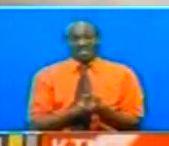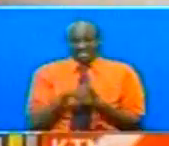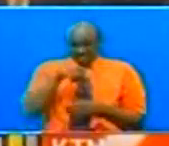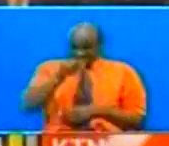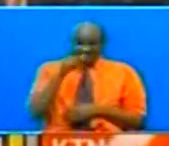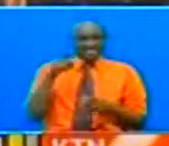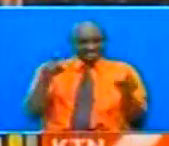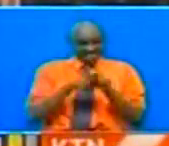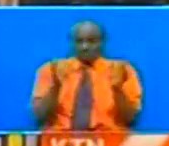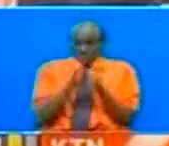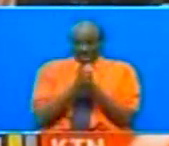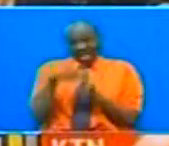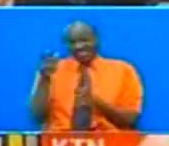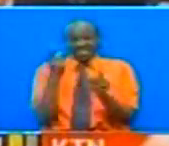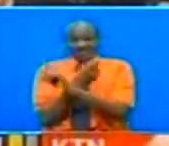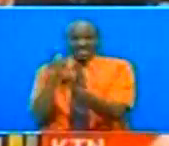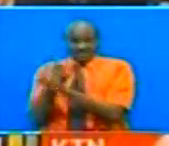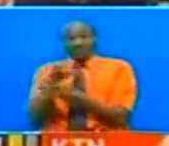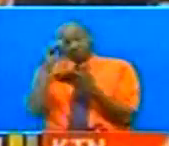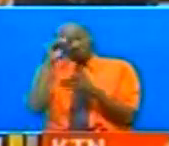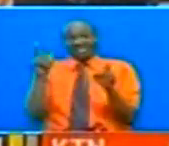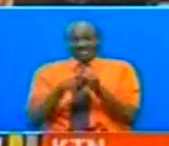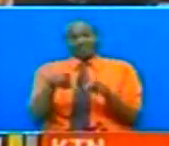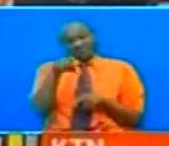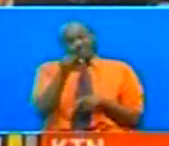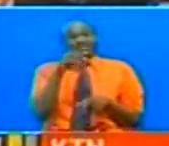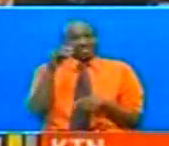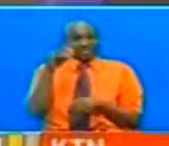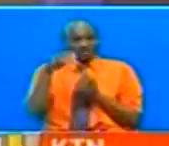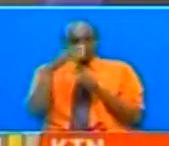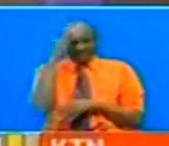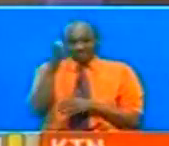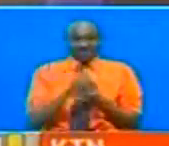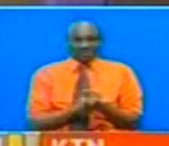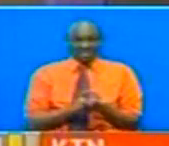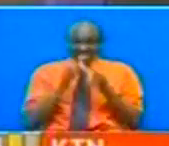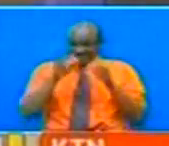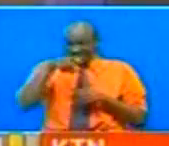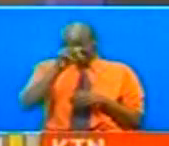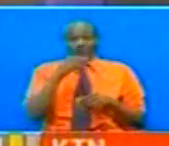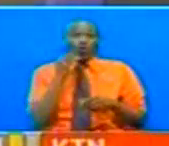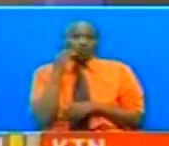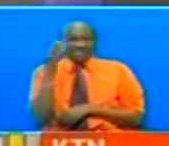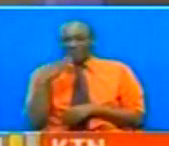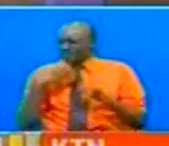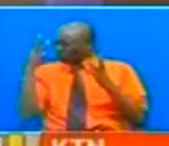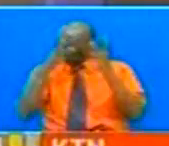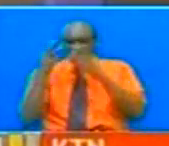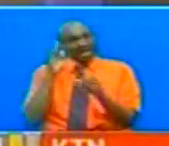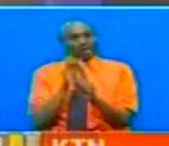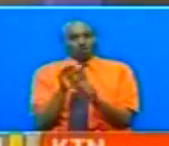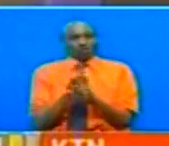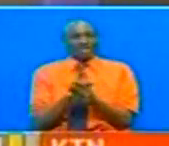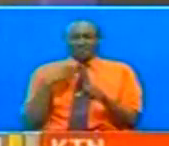Taswira sawia miongoni mwa baadhi ya wanafunzi wengine wa chuo hiki. Okay, if she was at home, I would be worrying now and then.